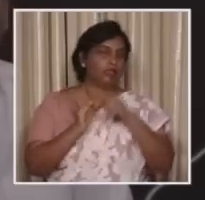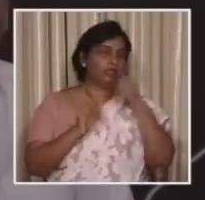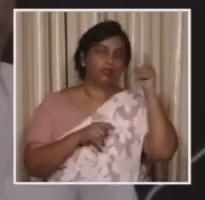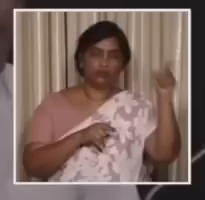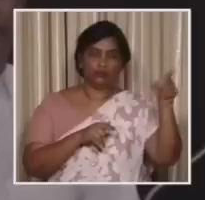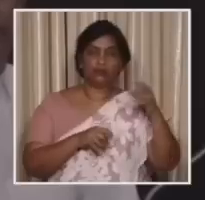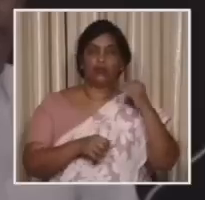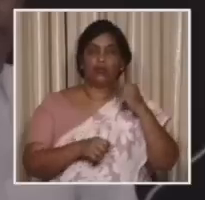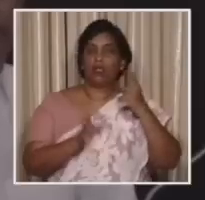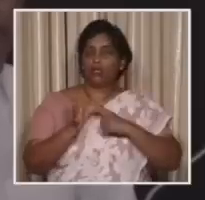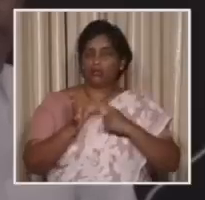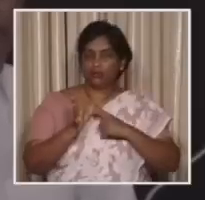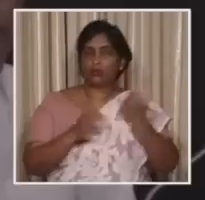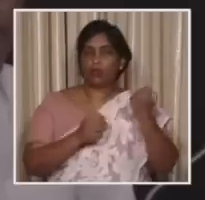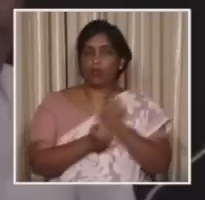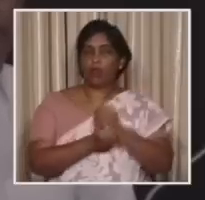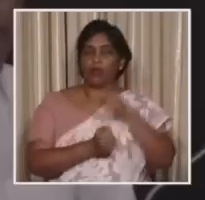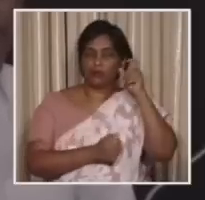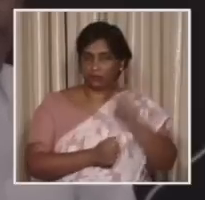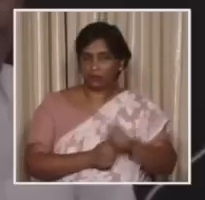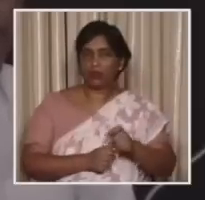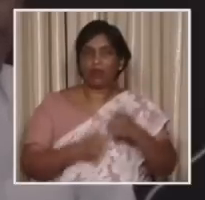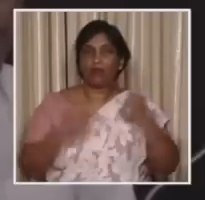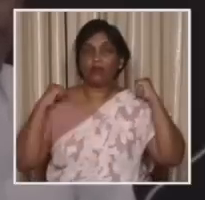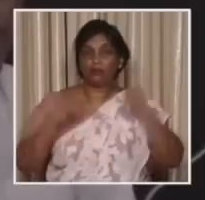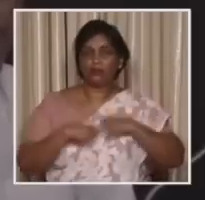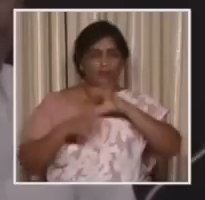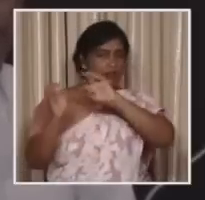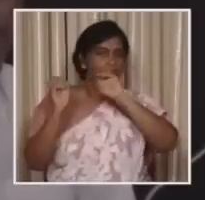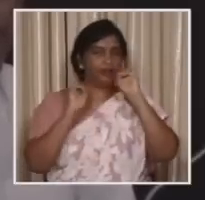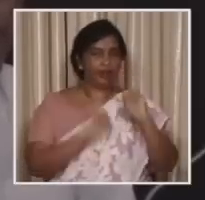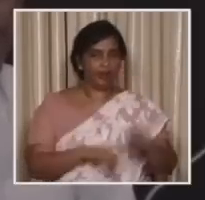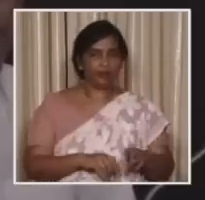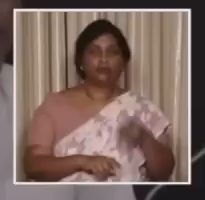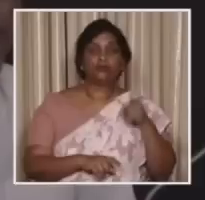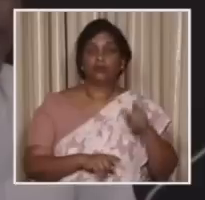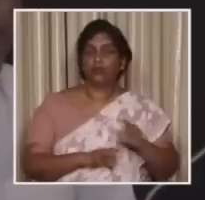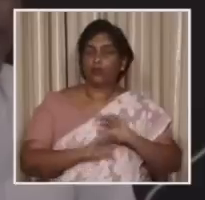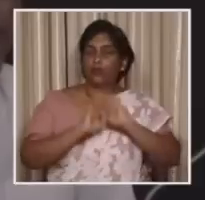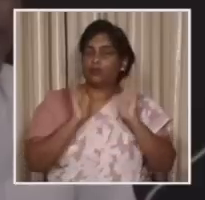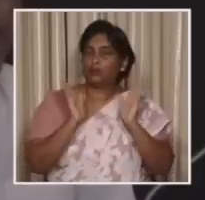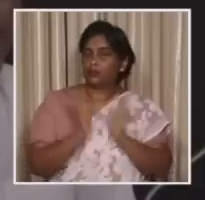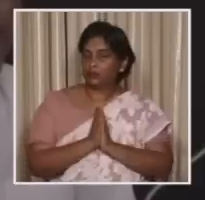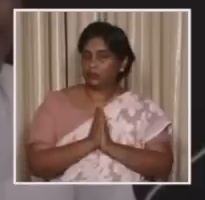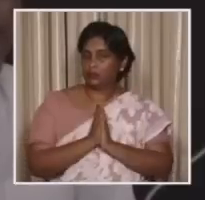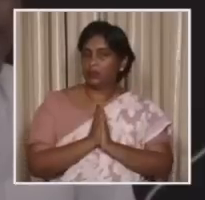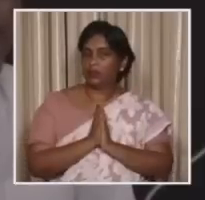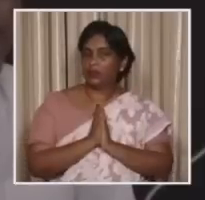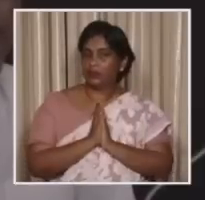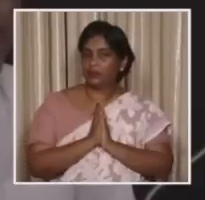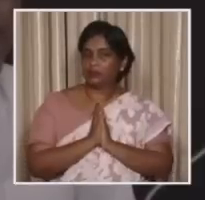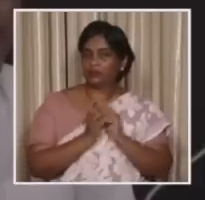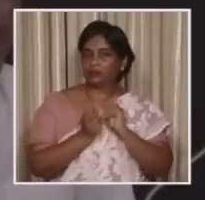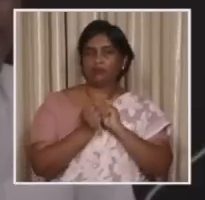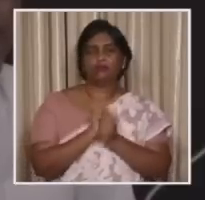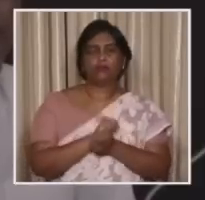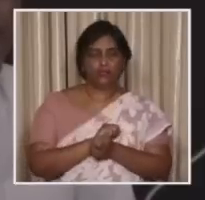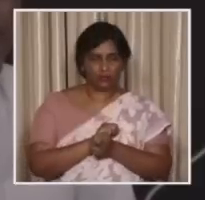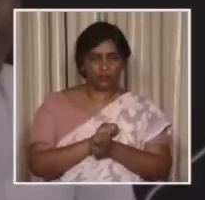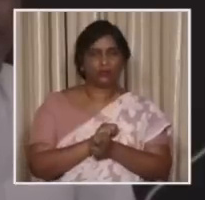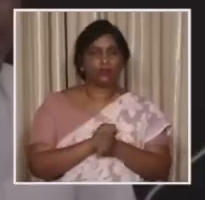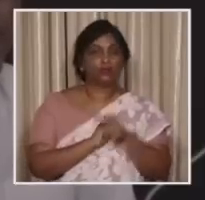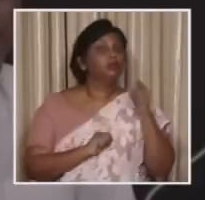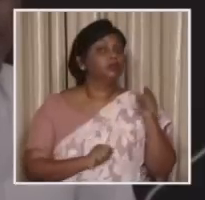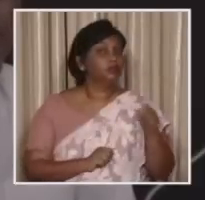ඉන්න රජන්තන් කියලා හිටපු කොටි සස්වාදිකේ ගෙදර තිබුණු ජැකට් එකක් දාලා මේක සේරම මේක වෙනස් කරනවා මැනියුලේට් කරනවා